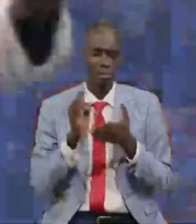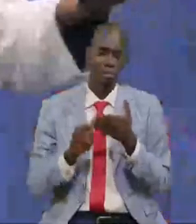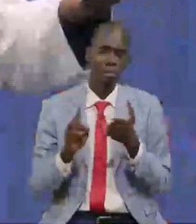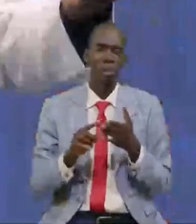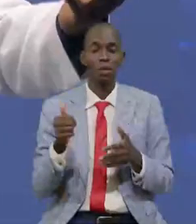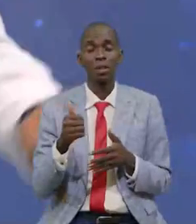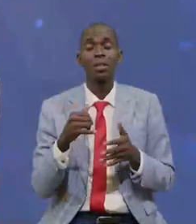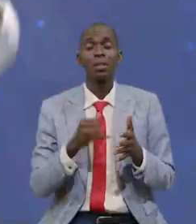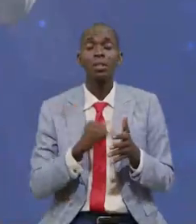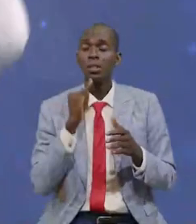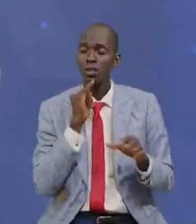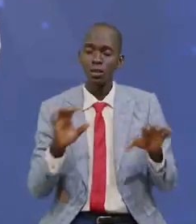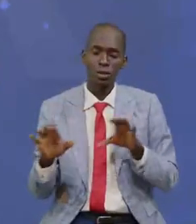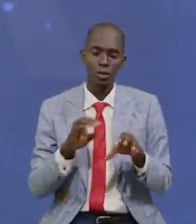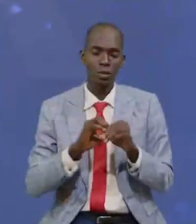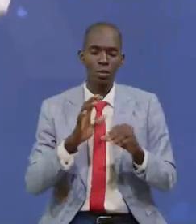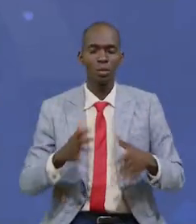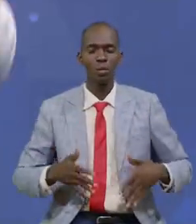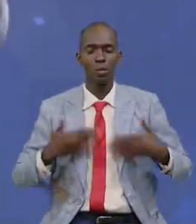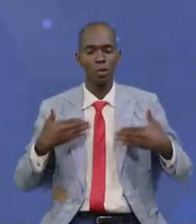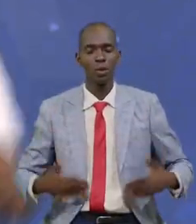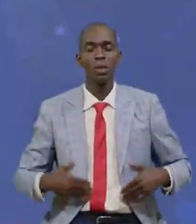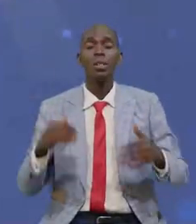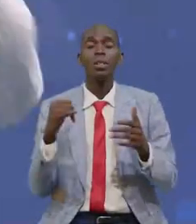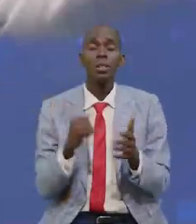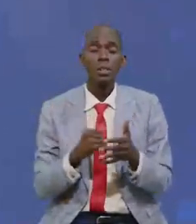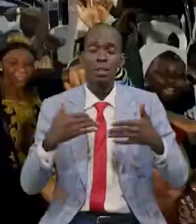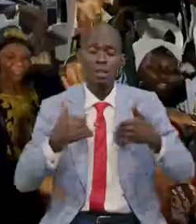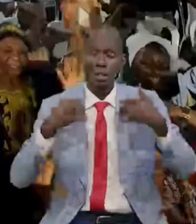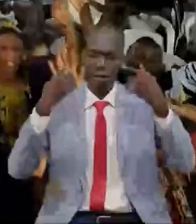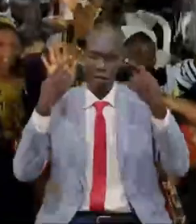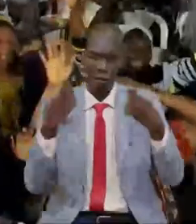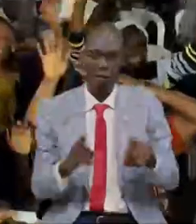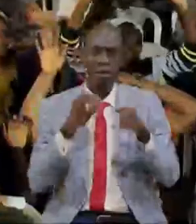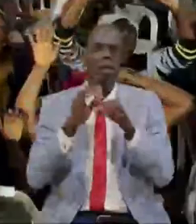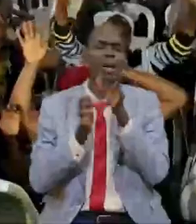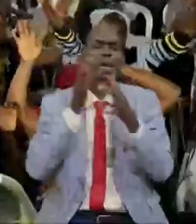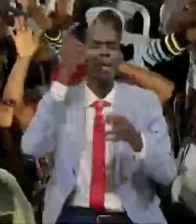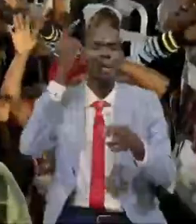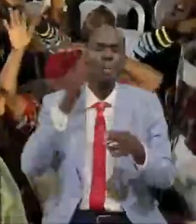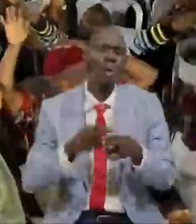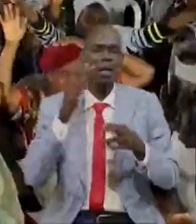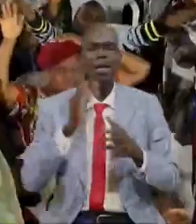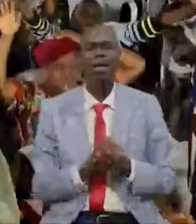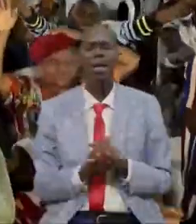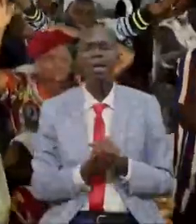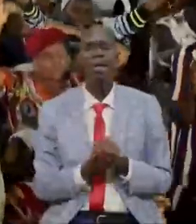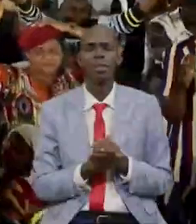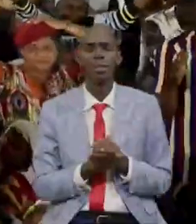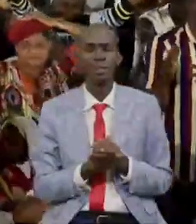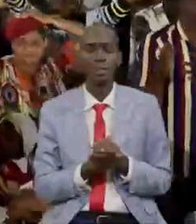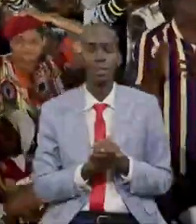Examinez-vous. C'est confirmé dans votre corps que c'est fait. Merci